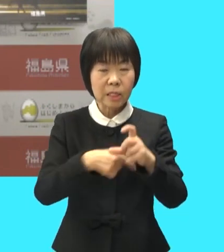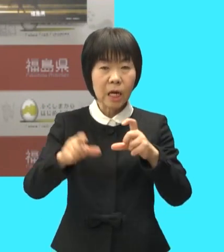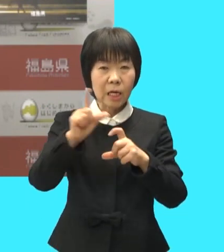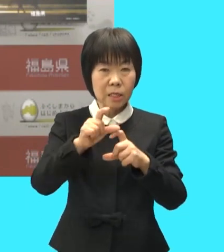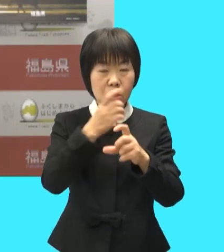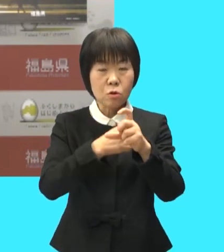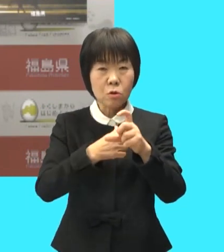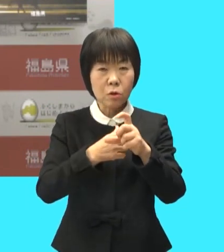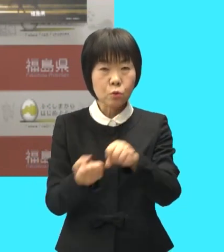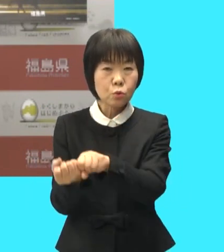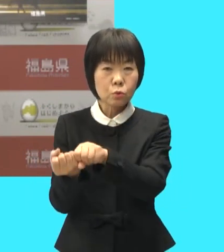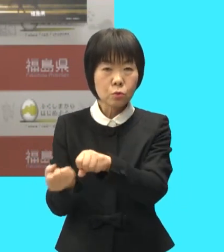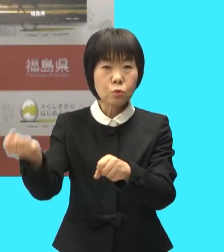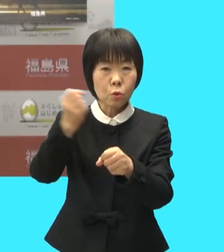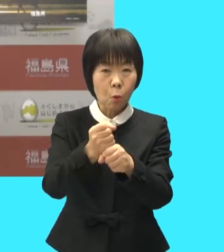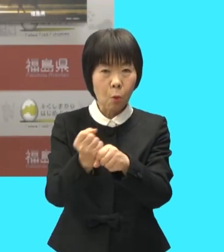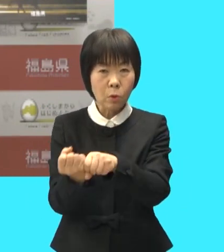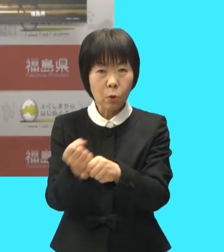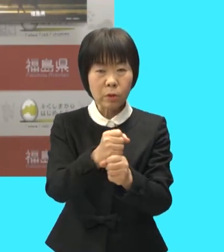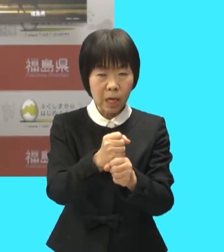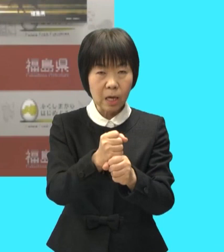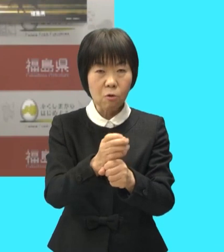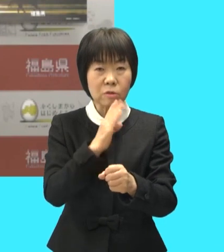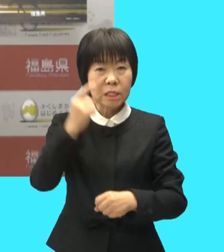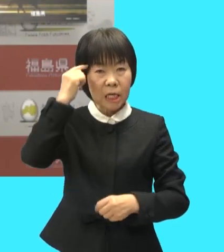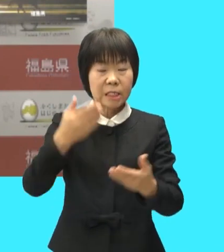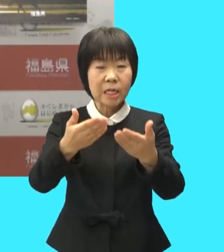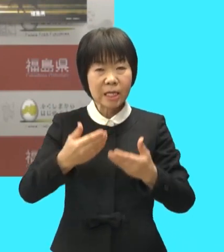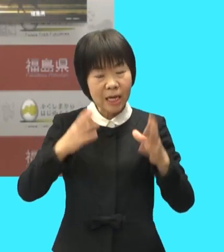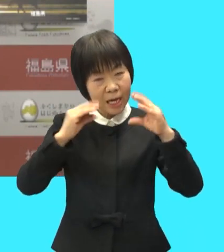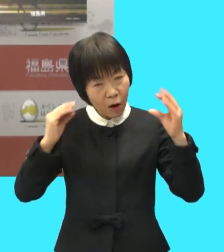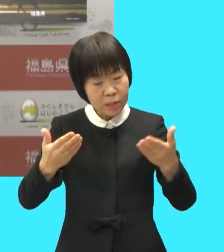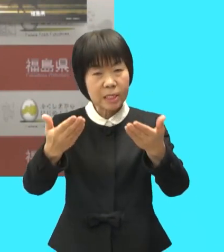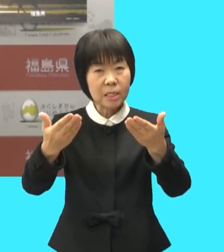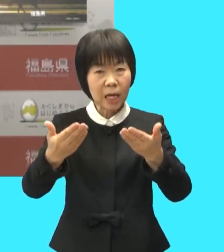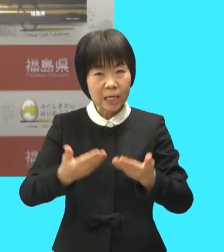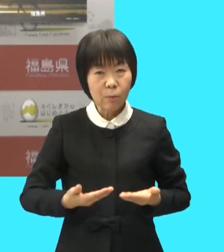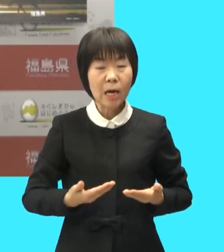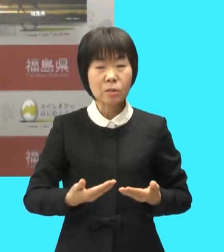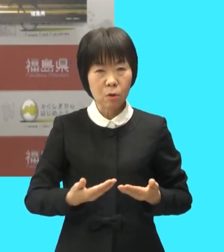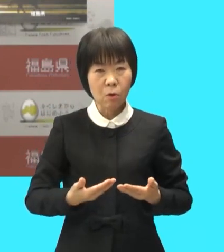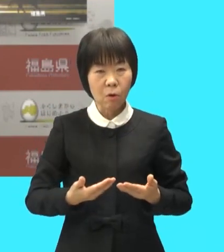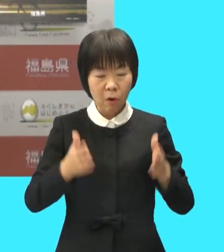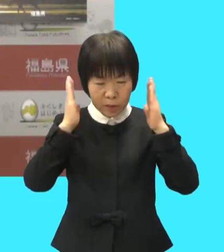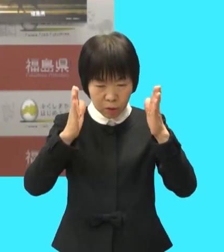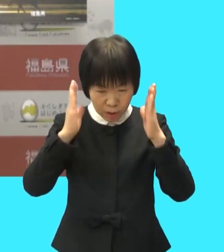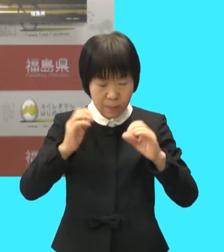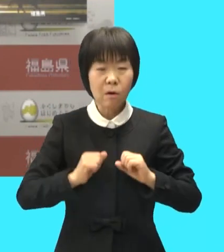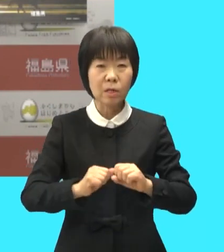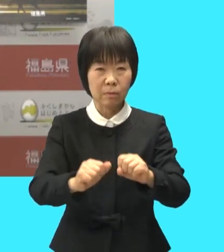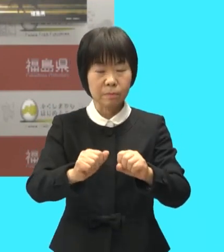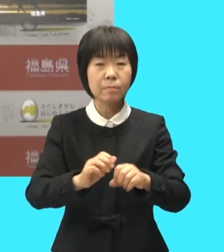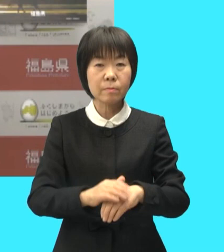に復興創生を実感をしていただき、笑顔になっていただけるよう全力を尽くしてまいります